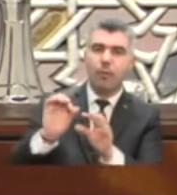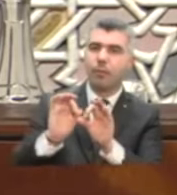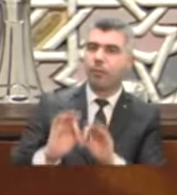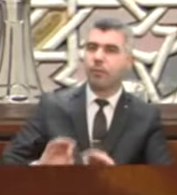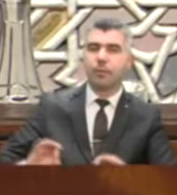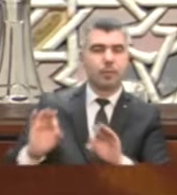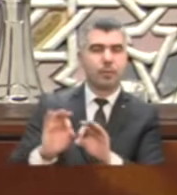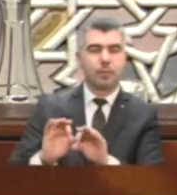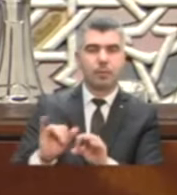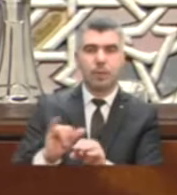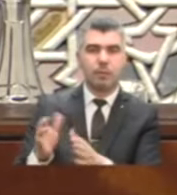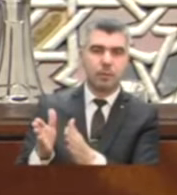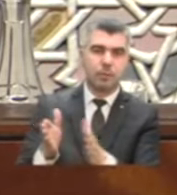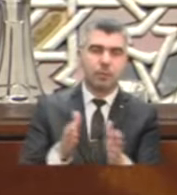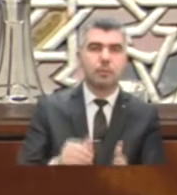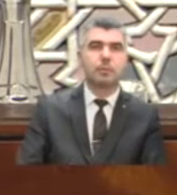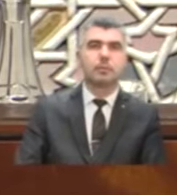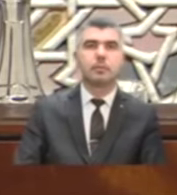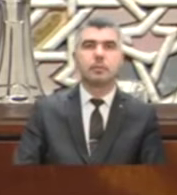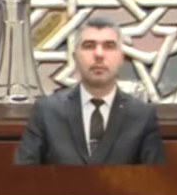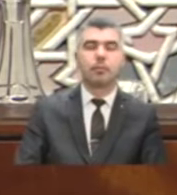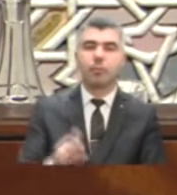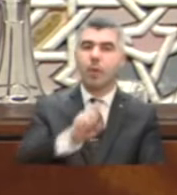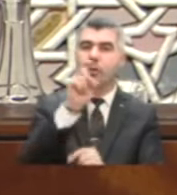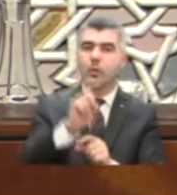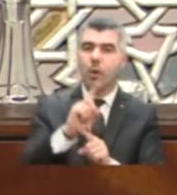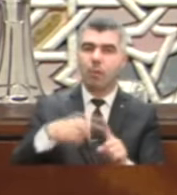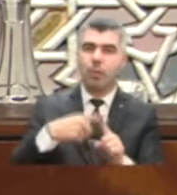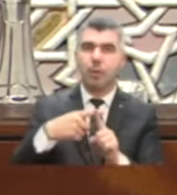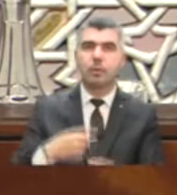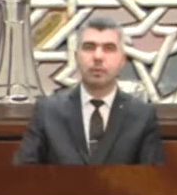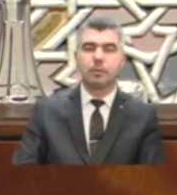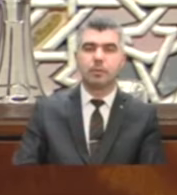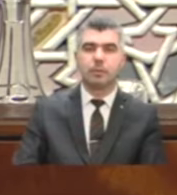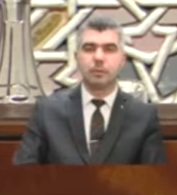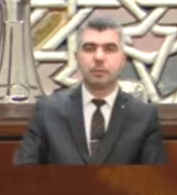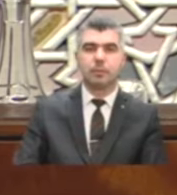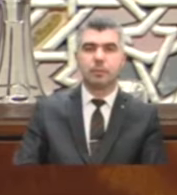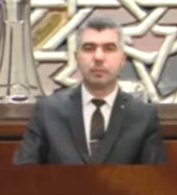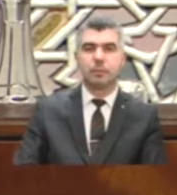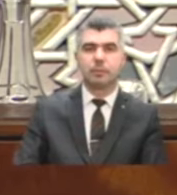شكرا. شكرا السيد الوزير. تعقيب ديال السيد نائب السيد شهاب، تفضل.